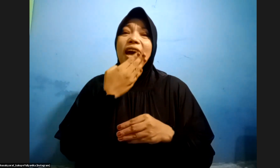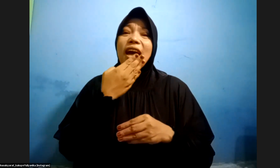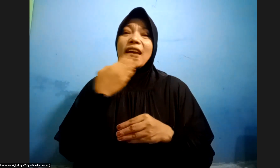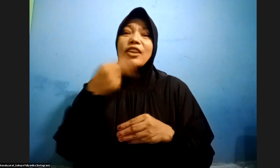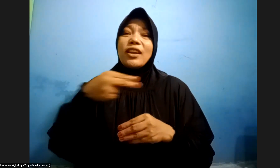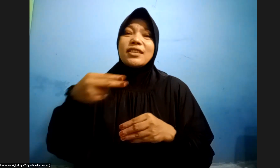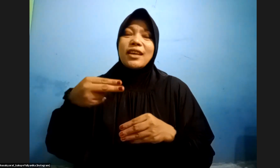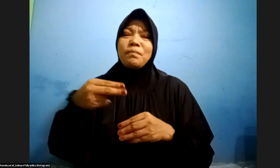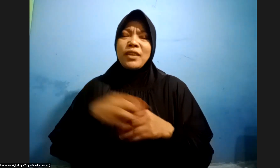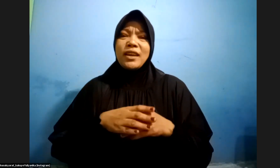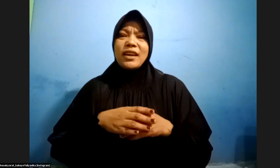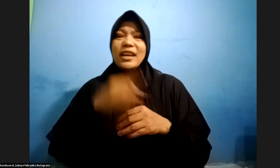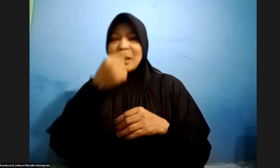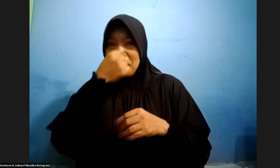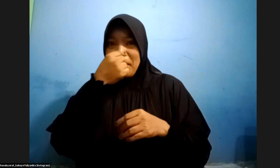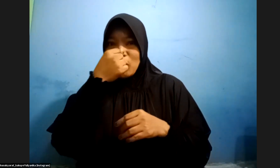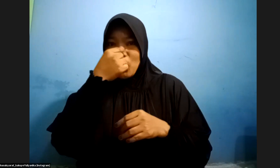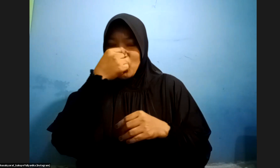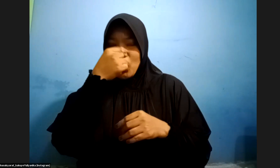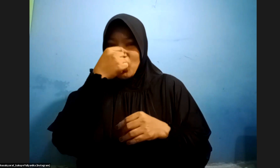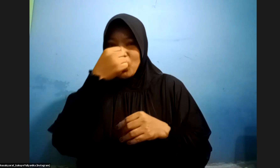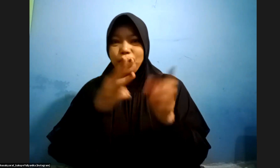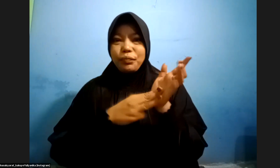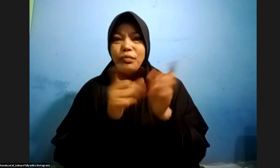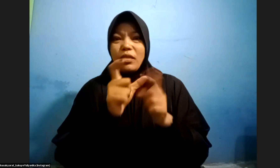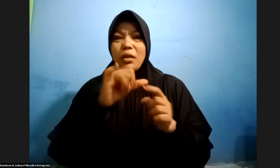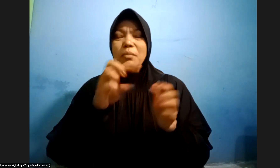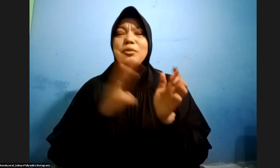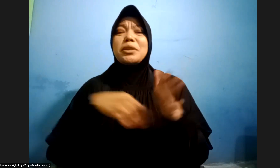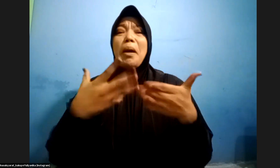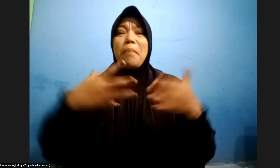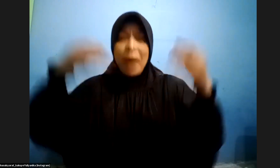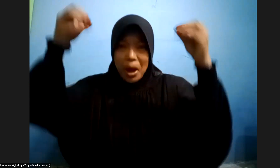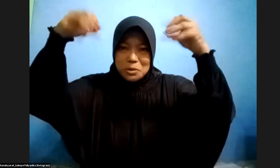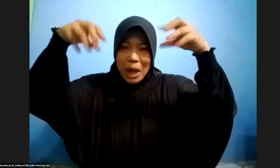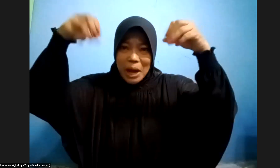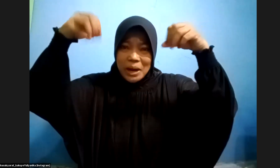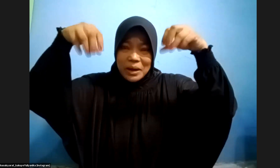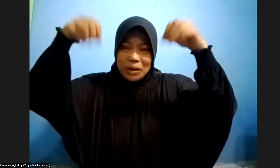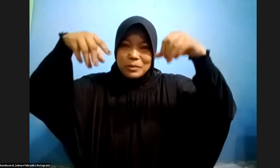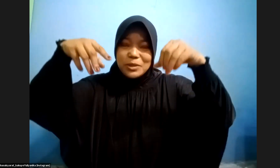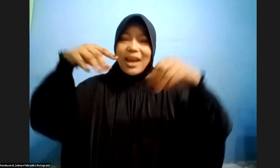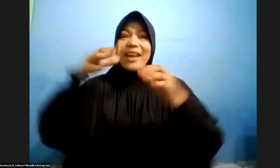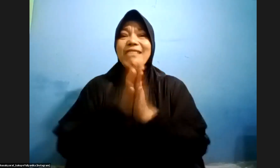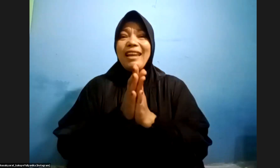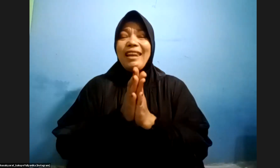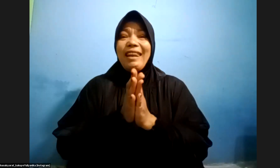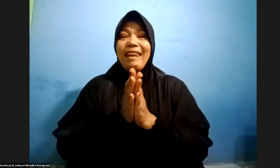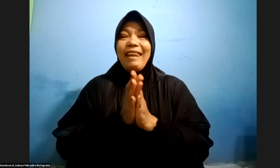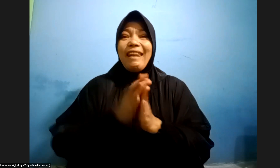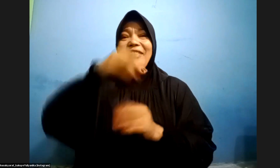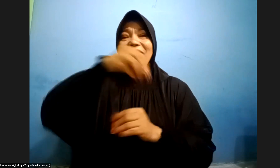nih. Sama musim hujan dan musim tanaman di sini. Oh, Masya Allah. Ini kita udah sama-sama sehati nih